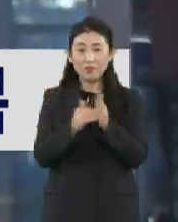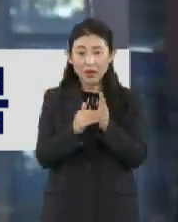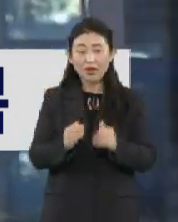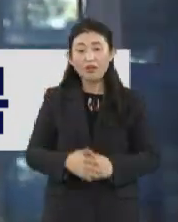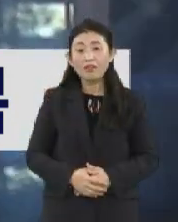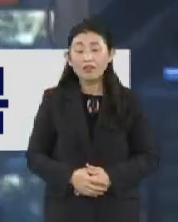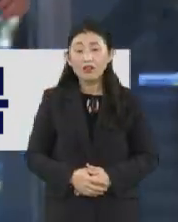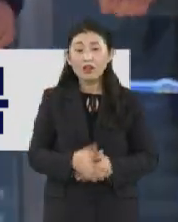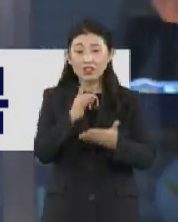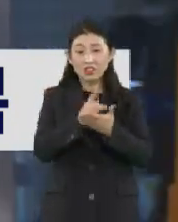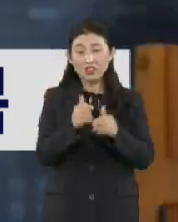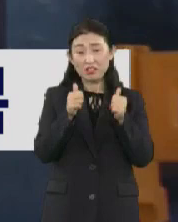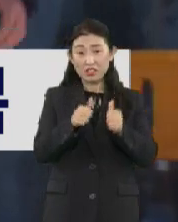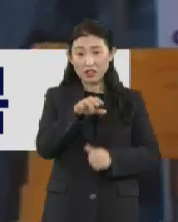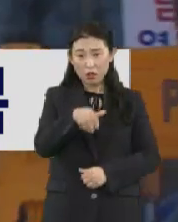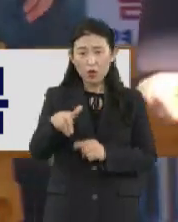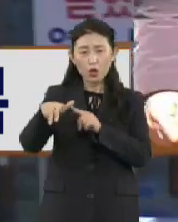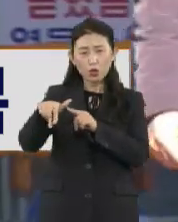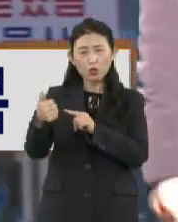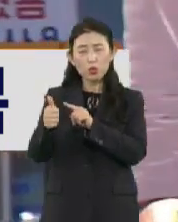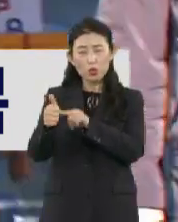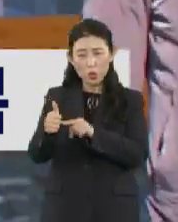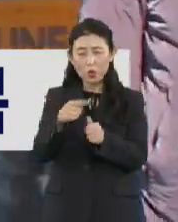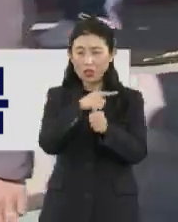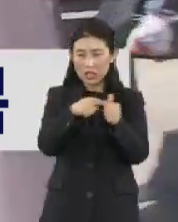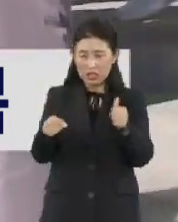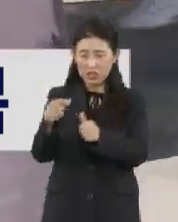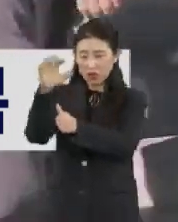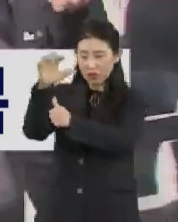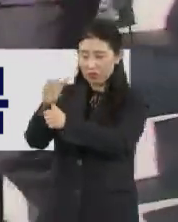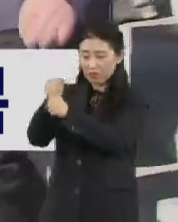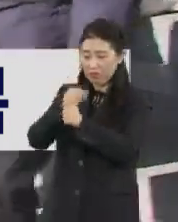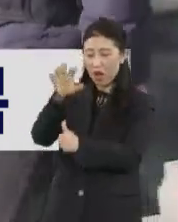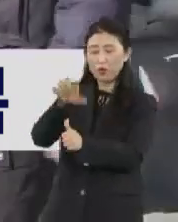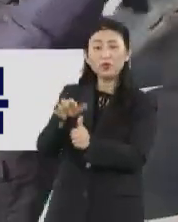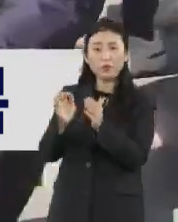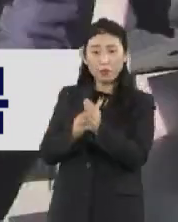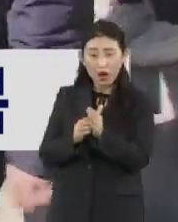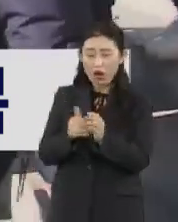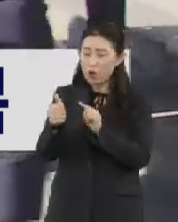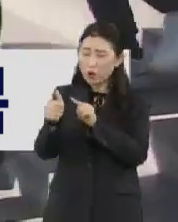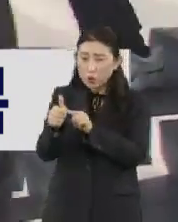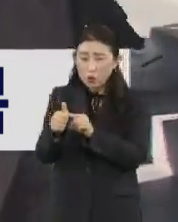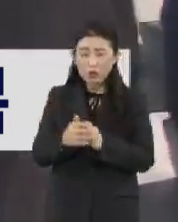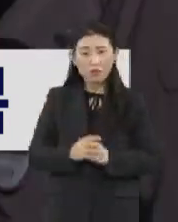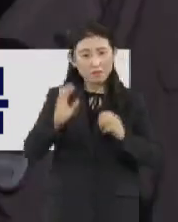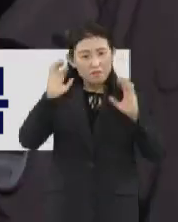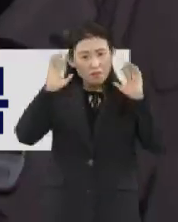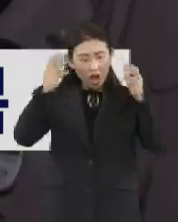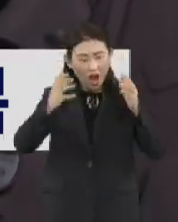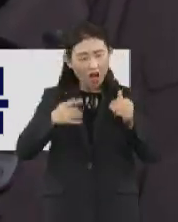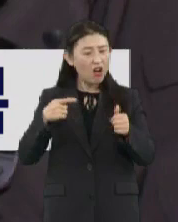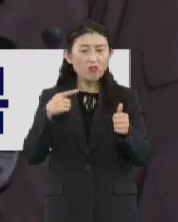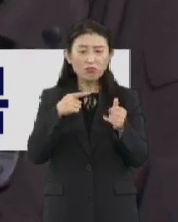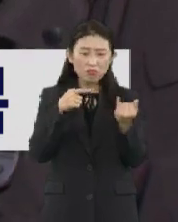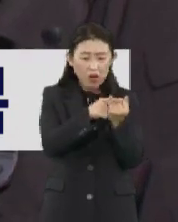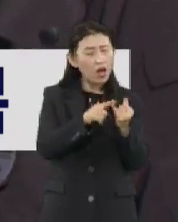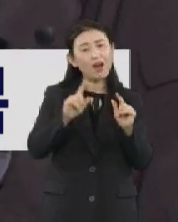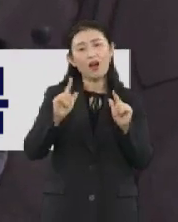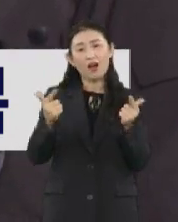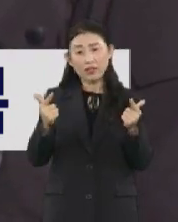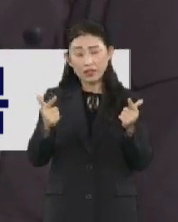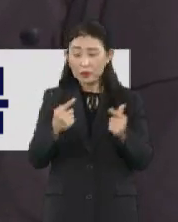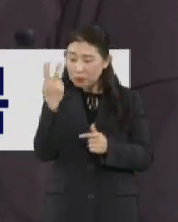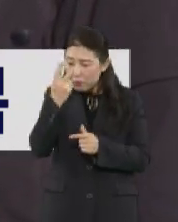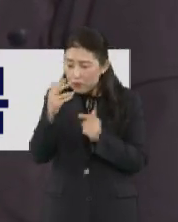대전지검 천안지청은 조현진 씨를 살인 혐의로 구속 기소하면서 그동안 조 씨가 우발적 범행을 주장했으나